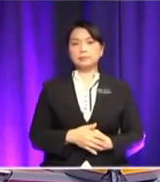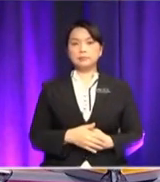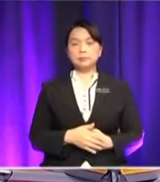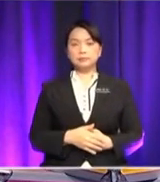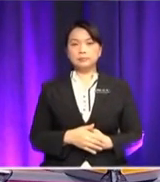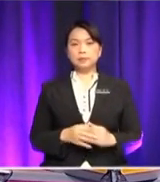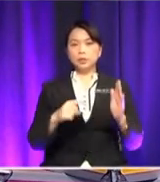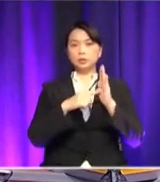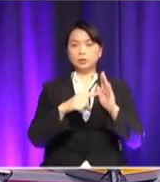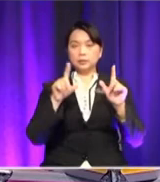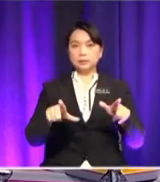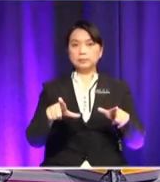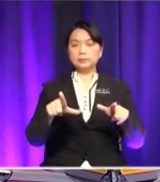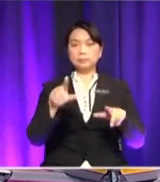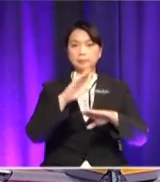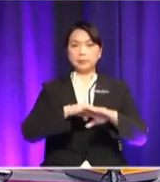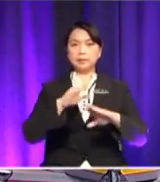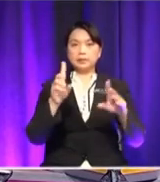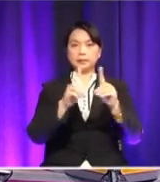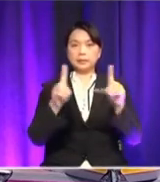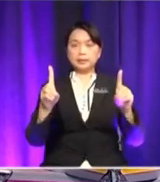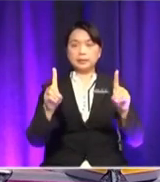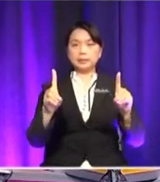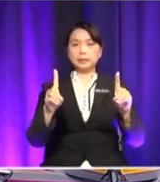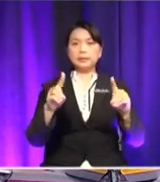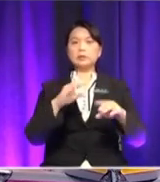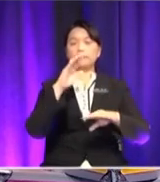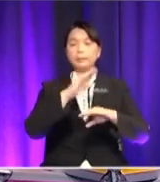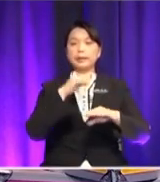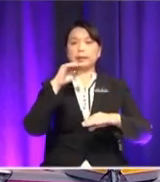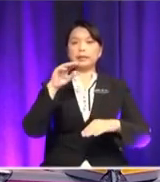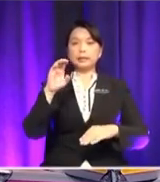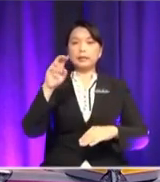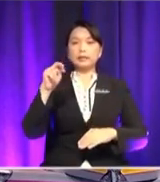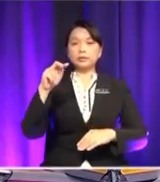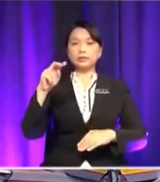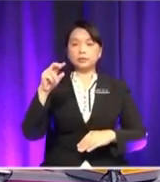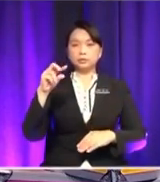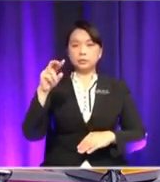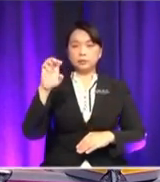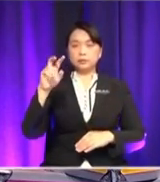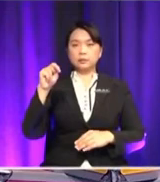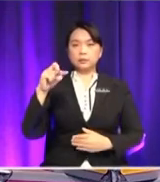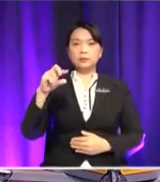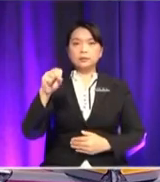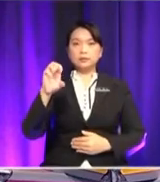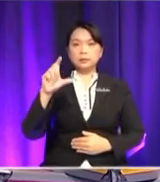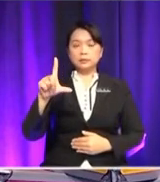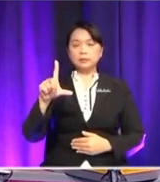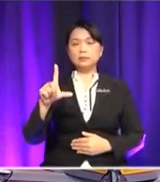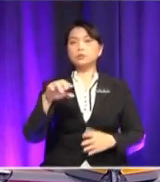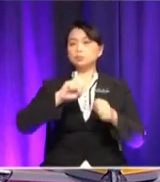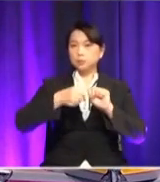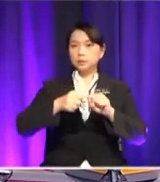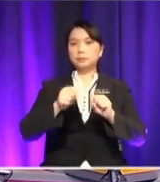dinding itu dinamakan engsel pintu mesti dipegang oleh engsel supaya di boleh buka tutup buka